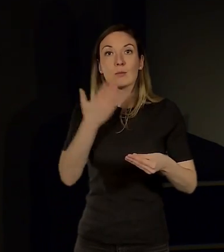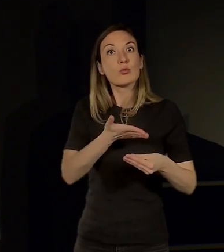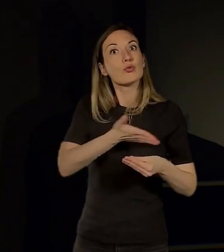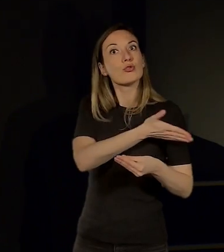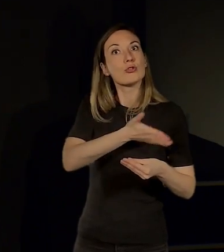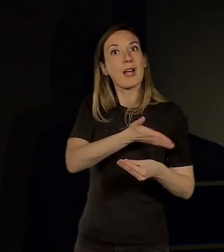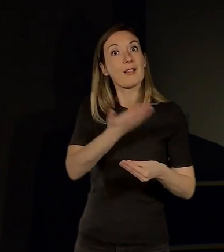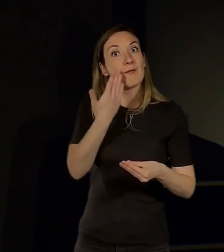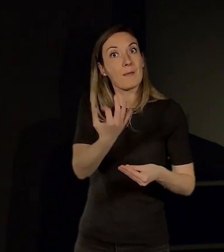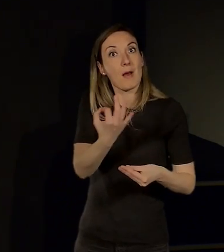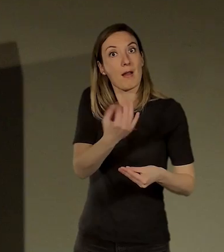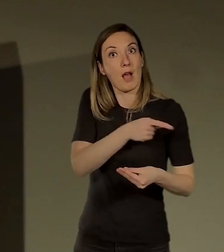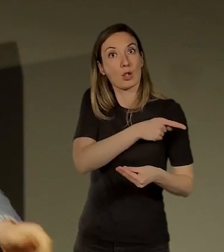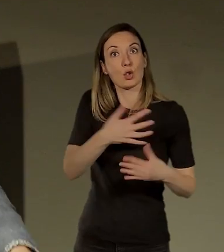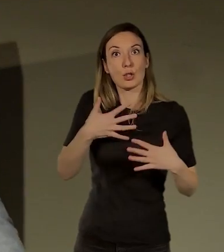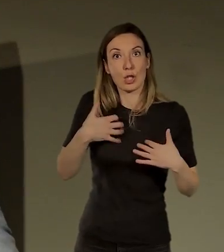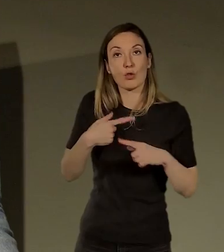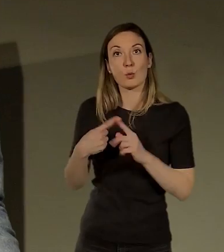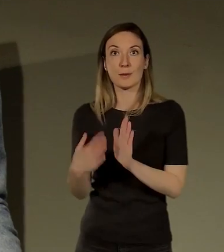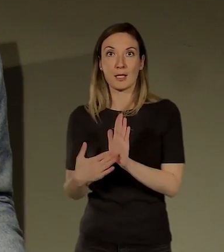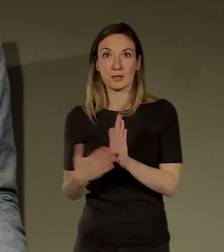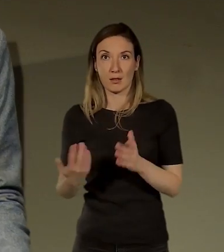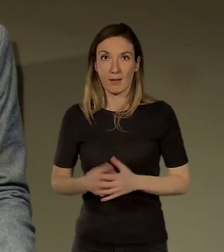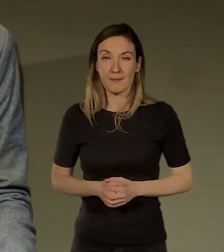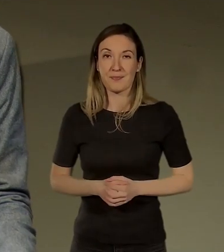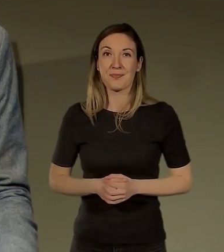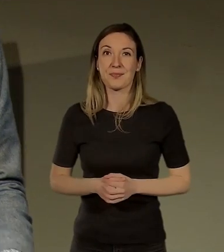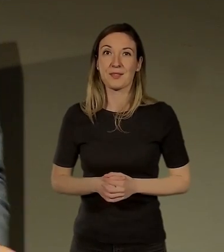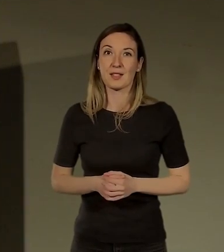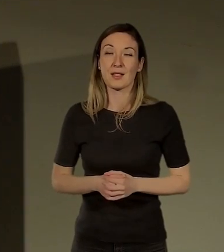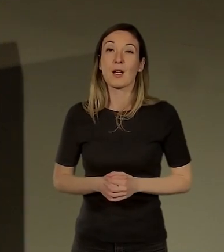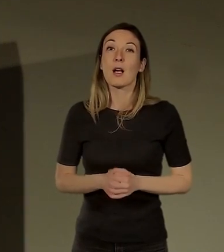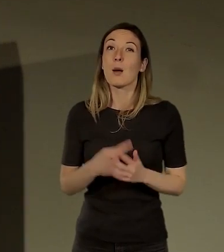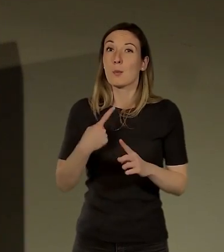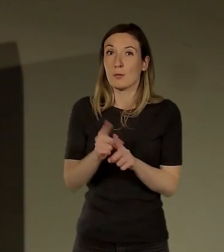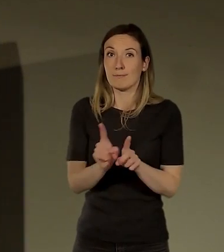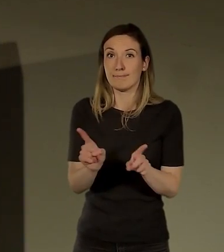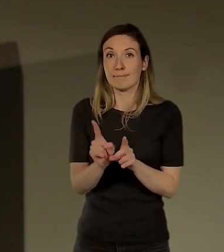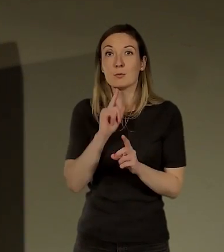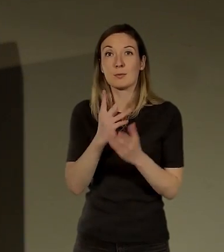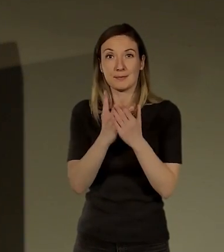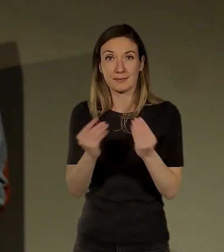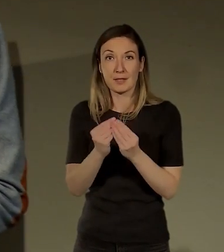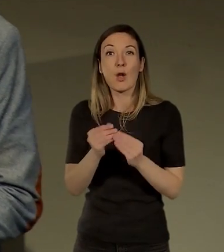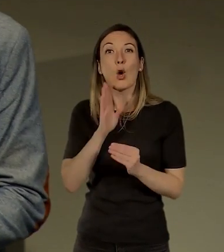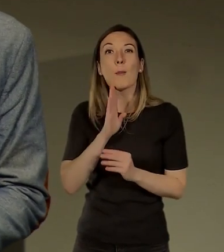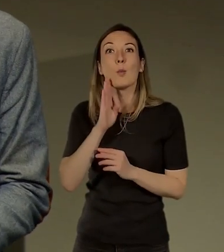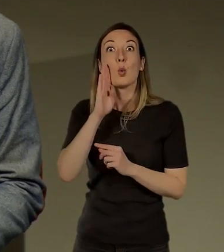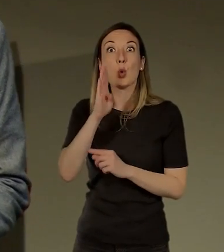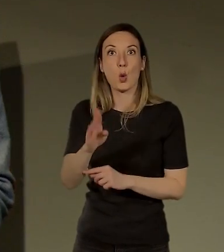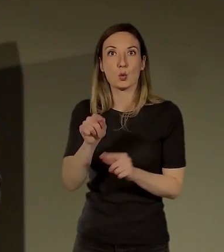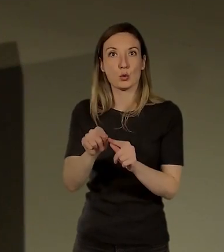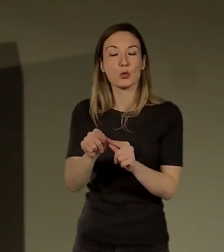a revitalizace Těšnova magistrály na Těšnově. No a řekneme si o tom, jak by mohlo v budoucnu vypadat přednádražní